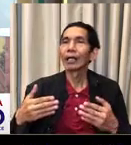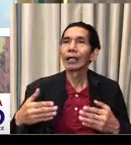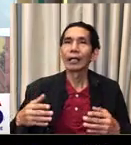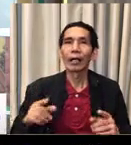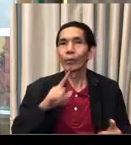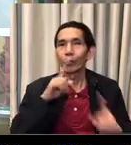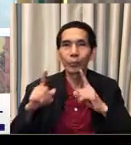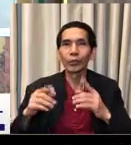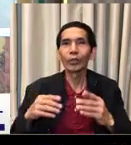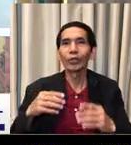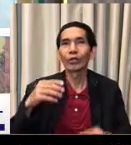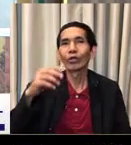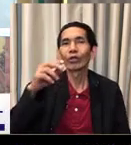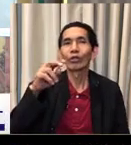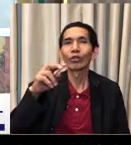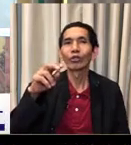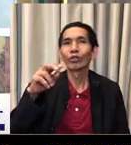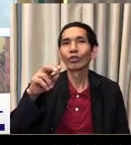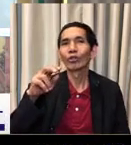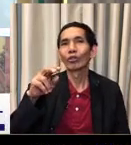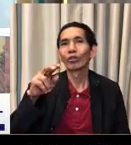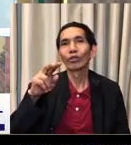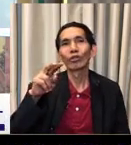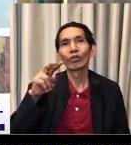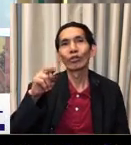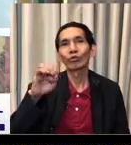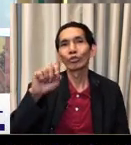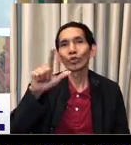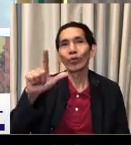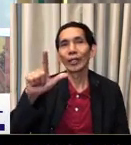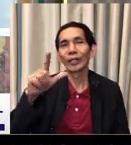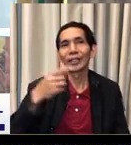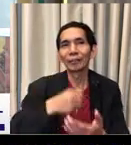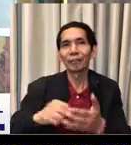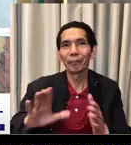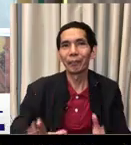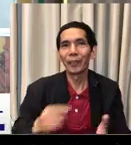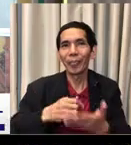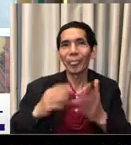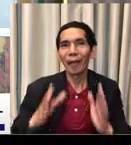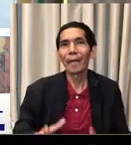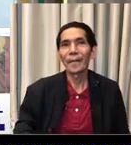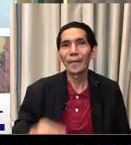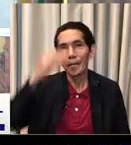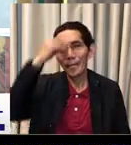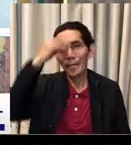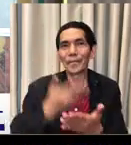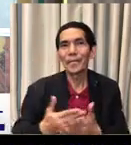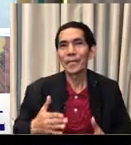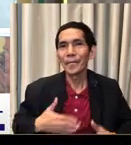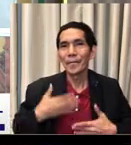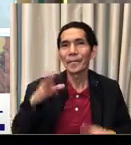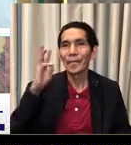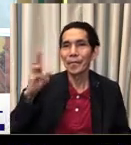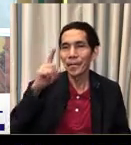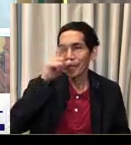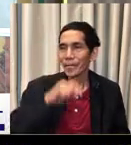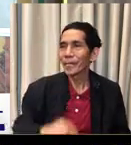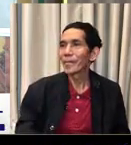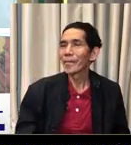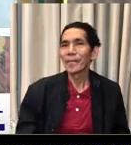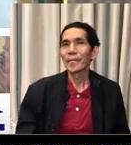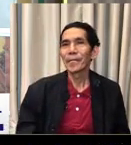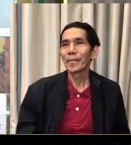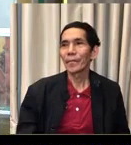anak ni Weng Santiago, si Angelic Santiago. Anak ko ito ng sekretarya ko. Mm. Happy 68th birthday, Roman